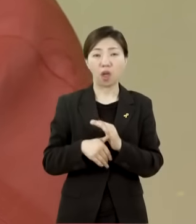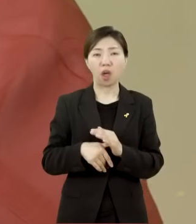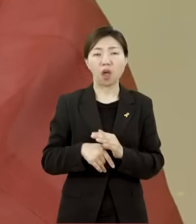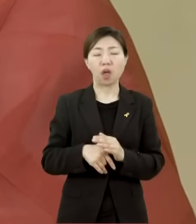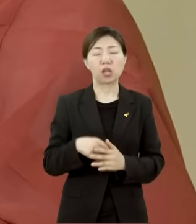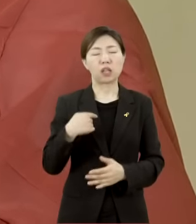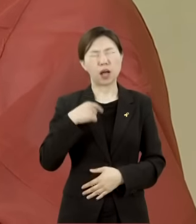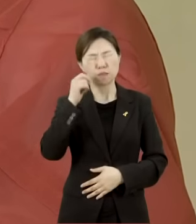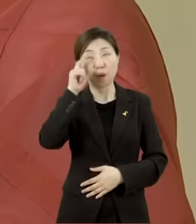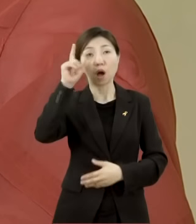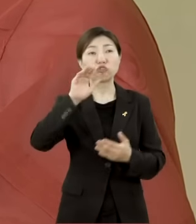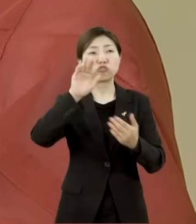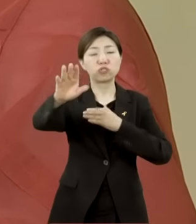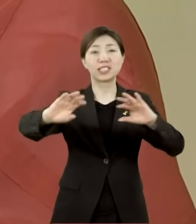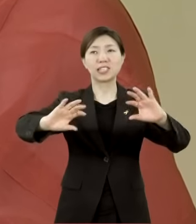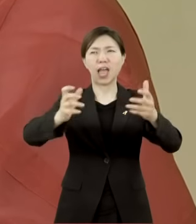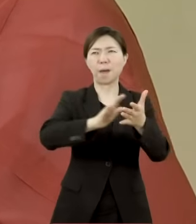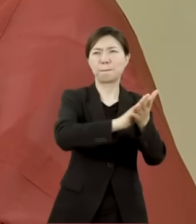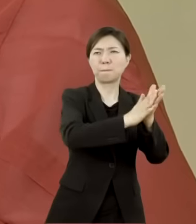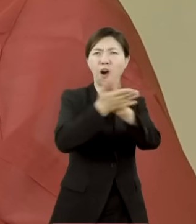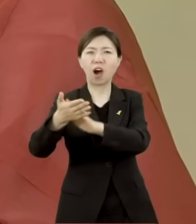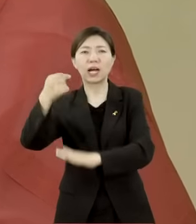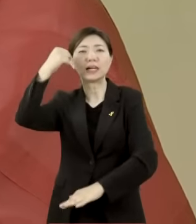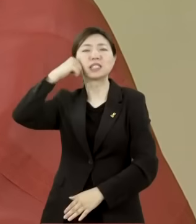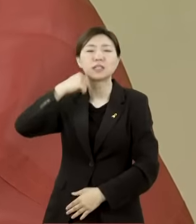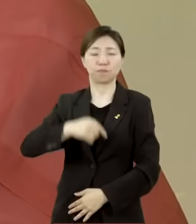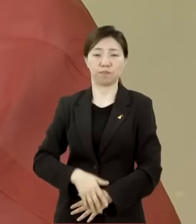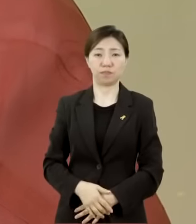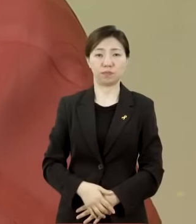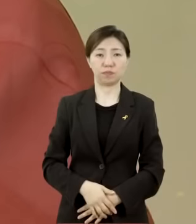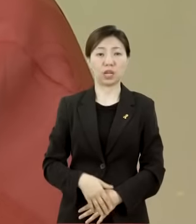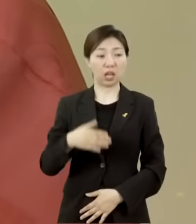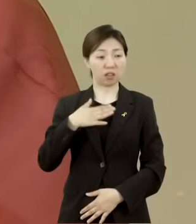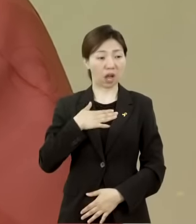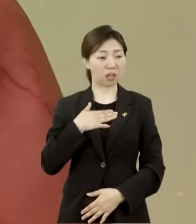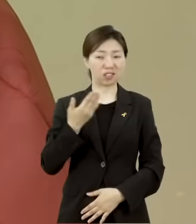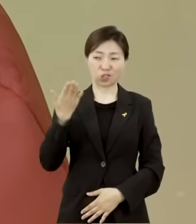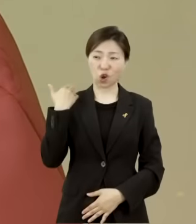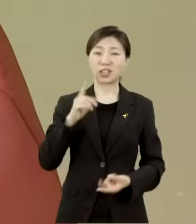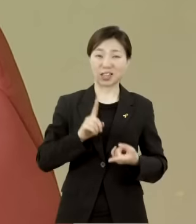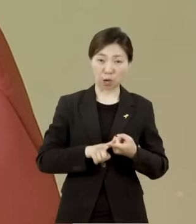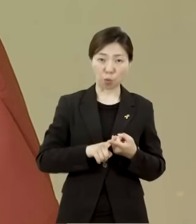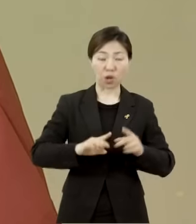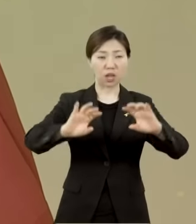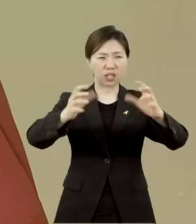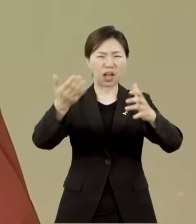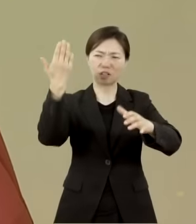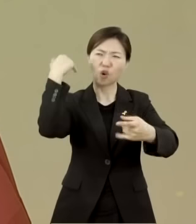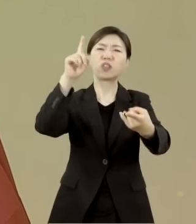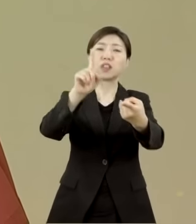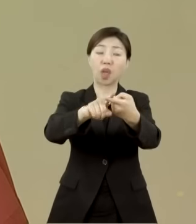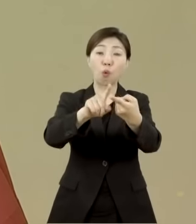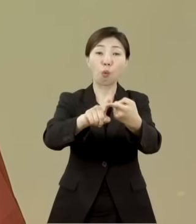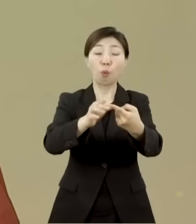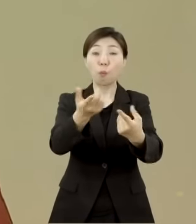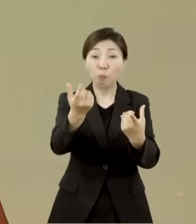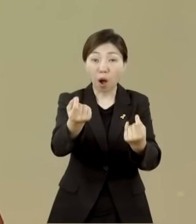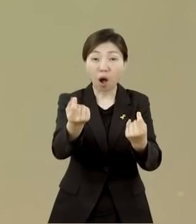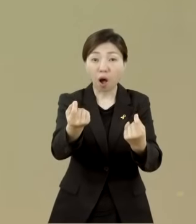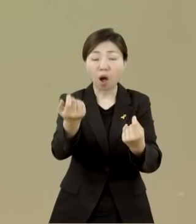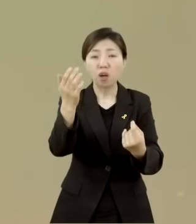그러면서 세계가 세상 세계가 확 변하는 걸 느끼셨어요 그러니까 나도